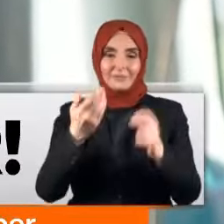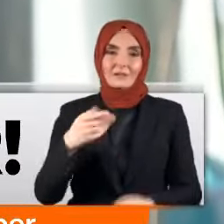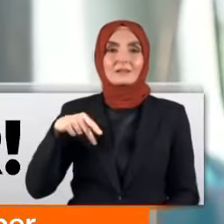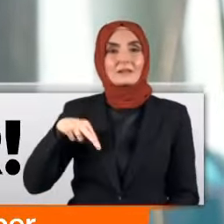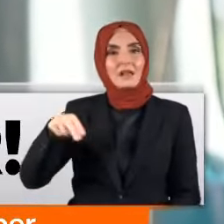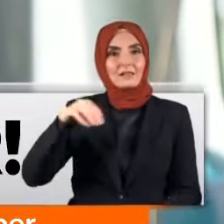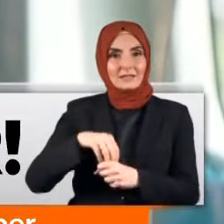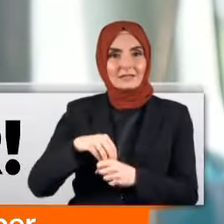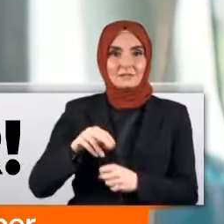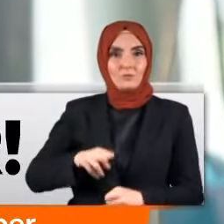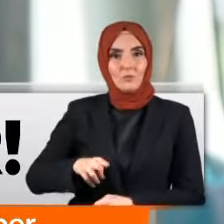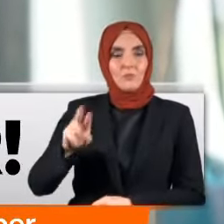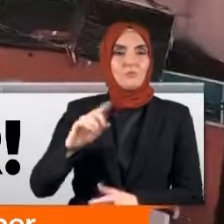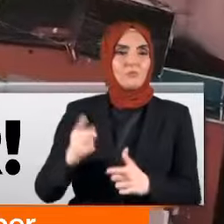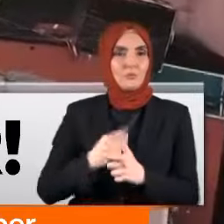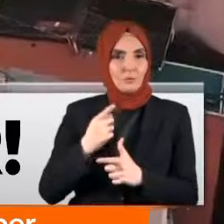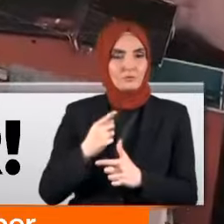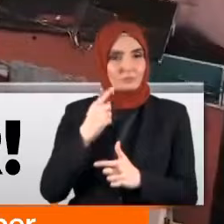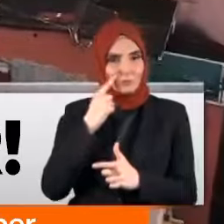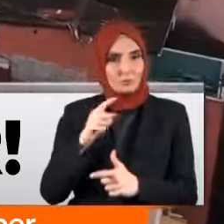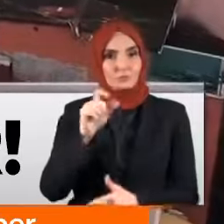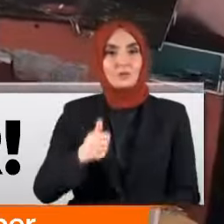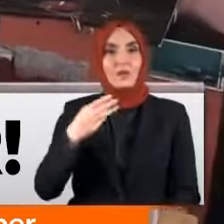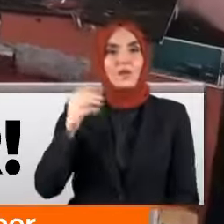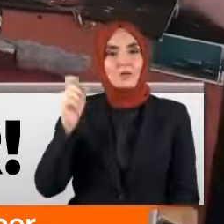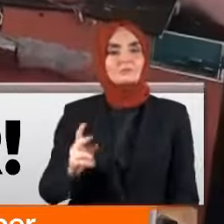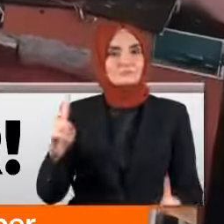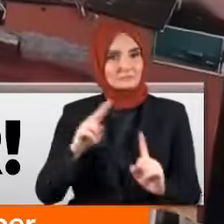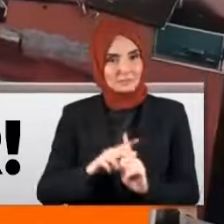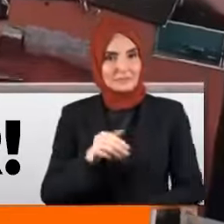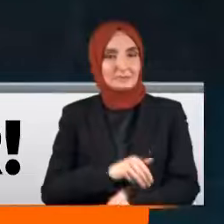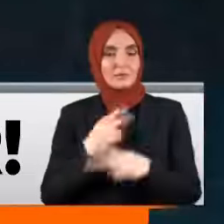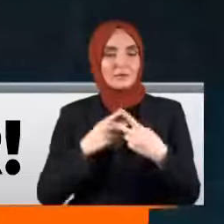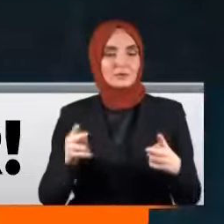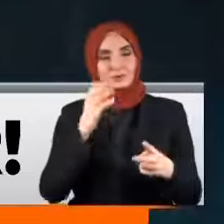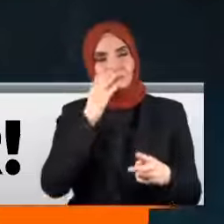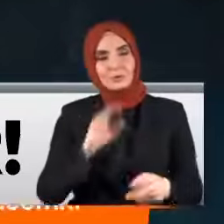Cumhurbaşkanı Recep Tayyip Erdoğan'ın katılımıyla hizmete açılacak.